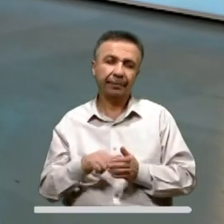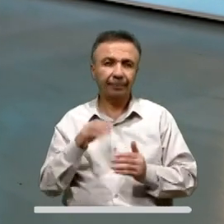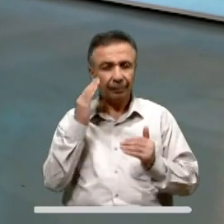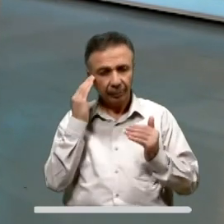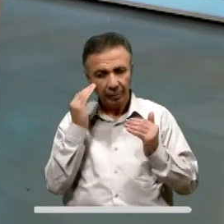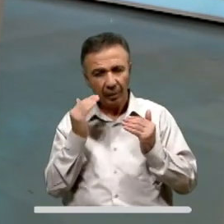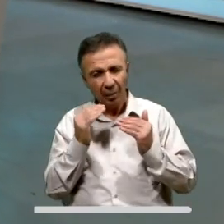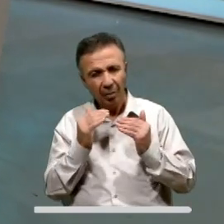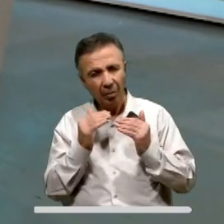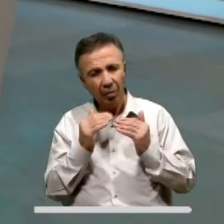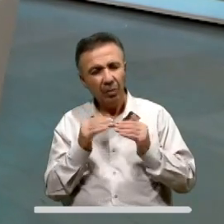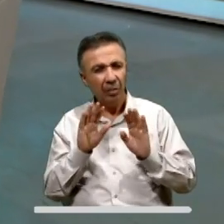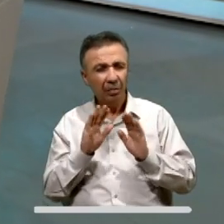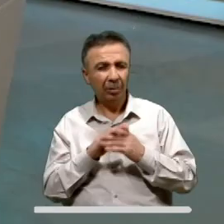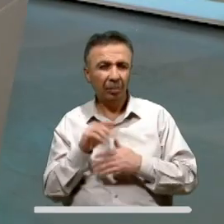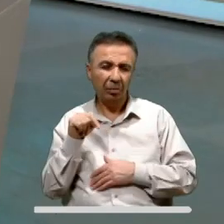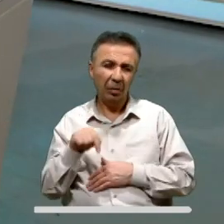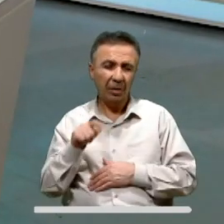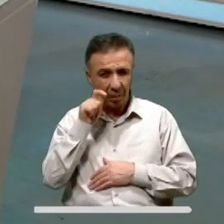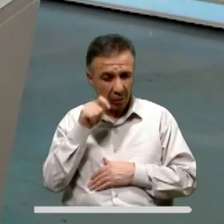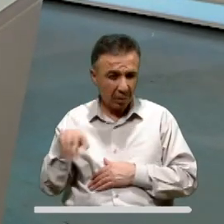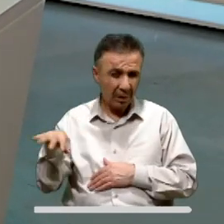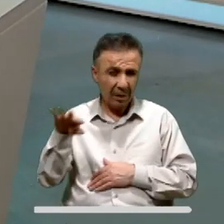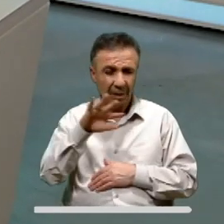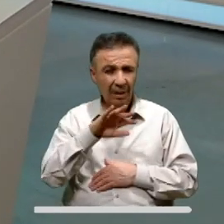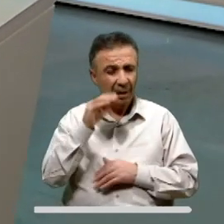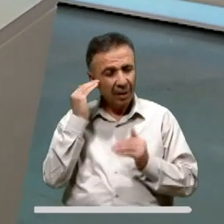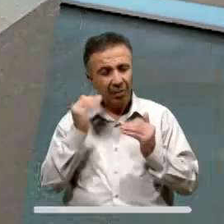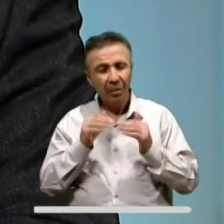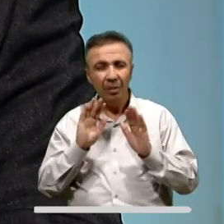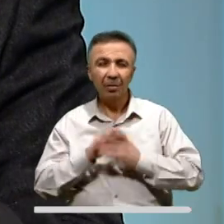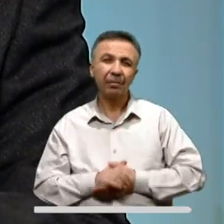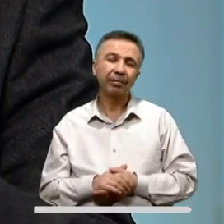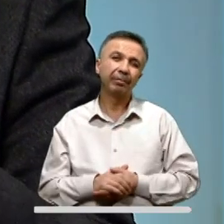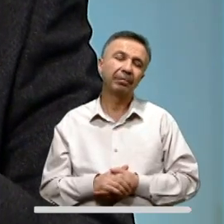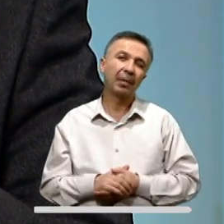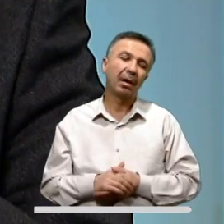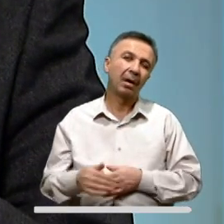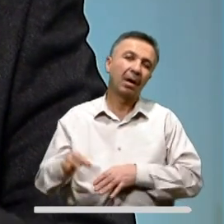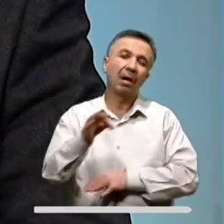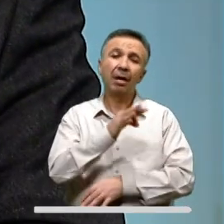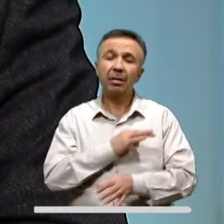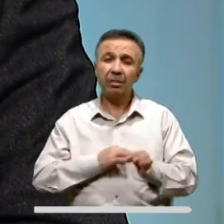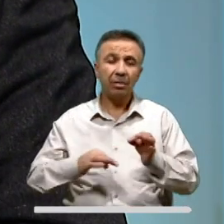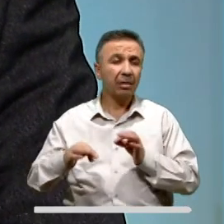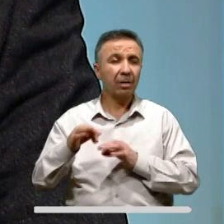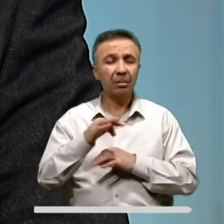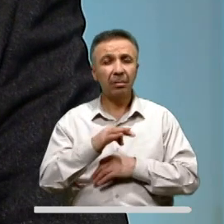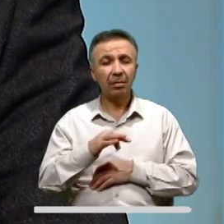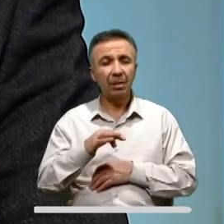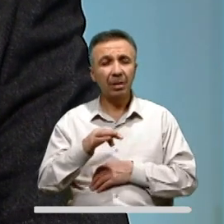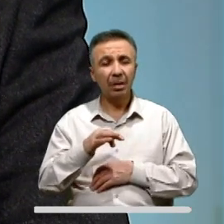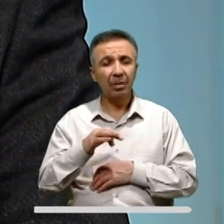uygulamalara muvafık, ne günümüzdeki Müslümanların uygulamasına muvafık, ne astronomların sözlerine